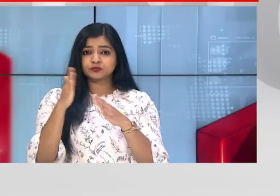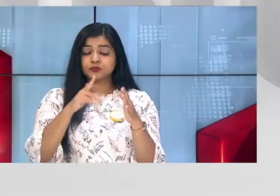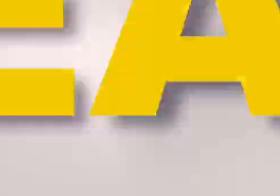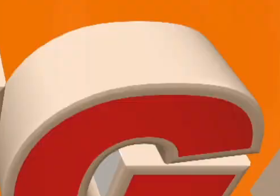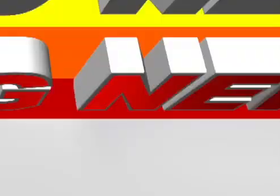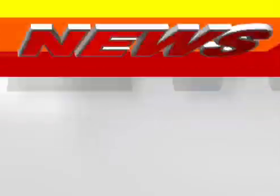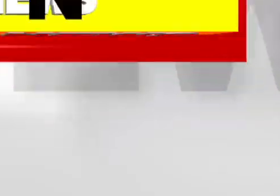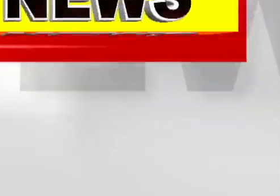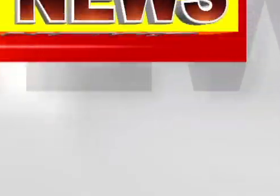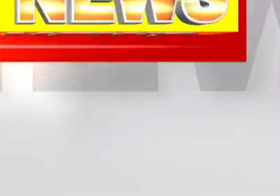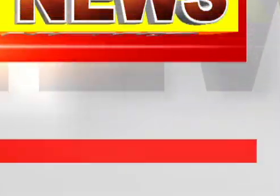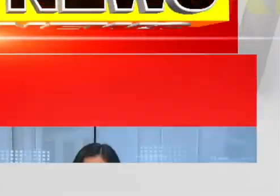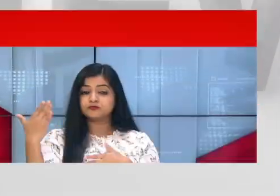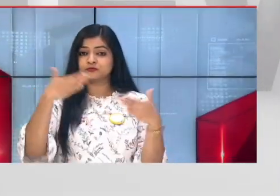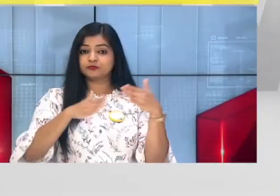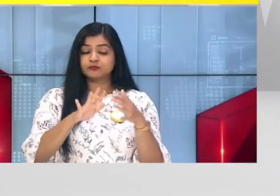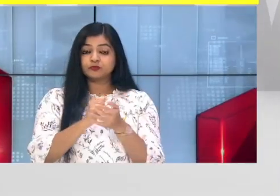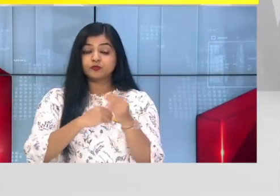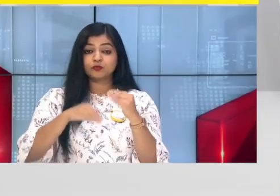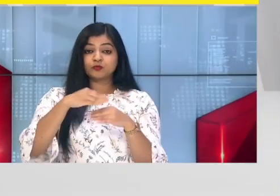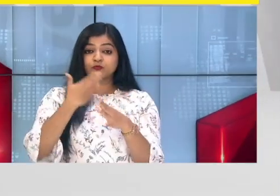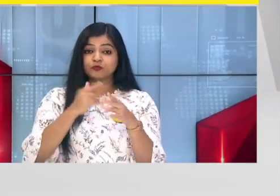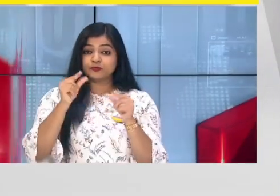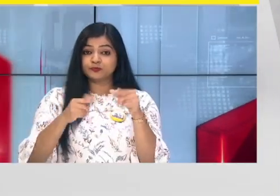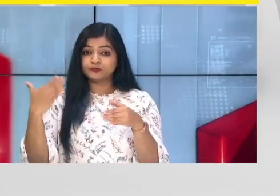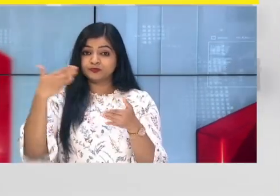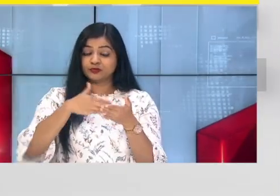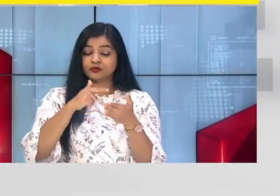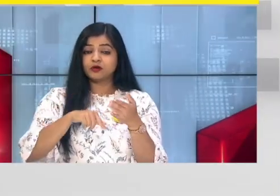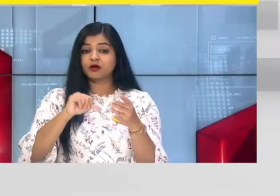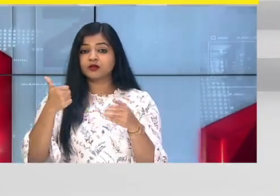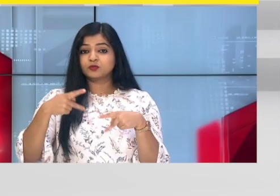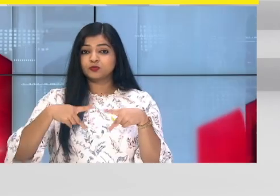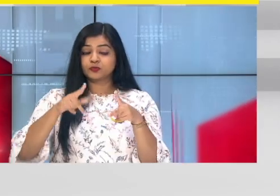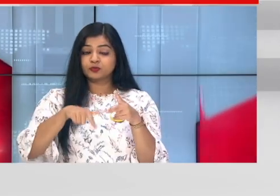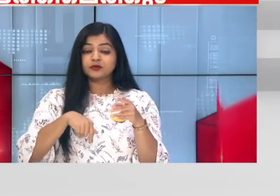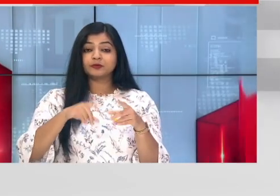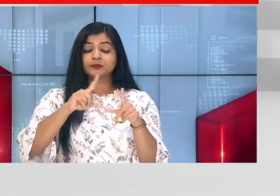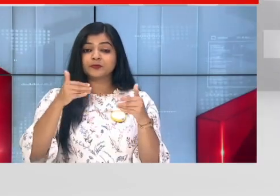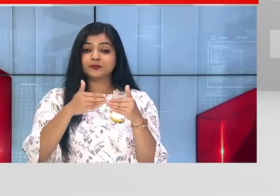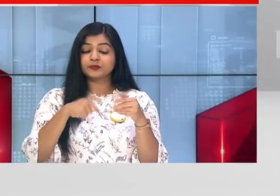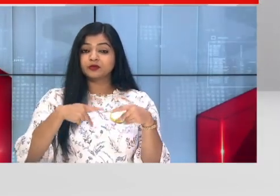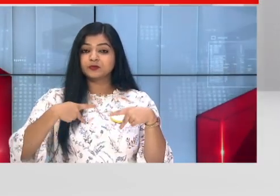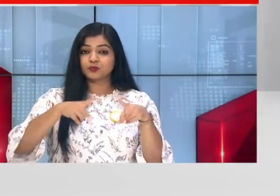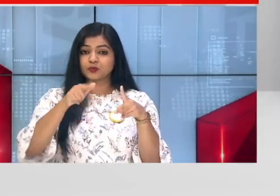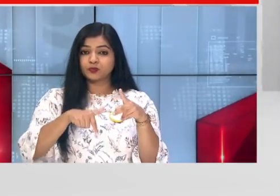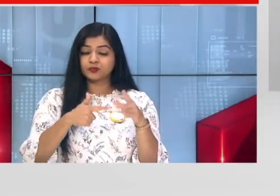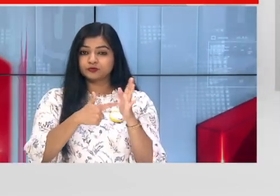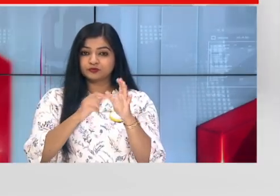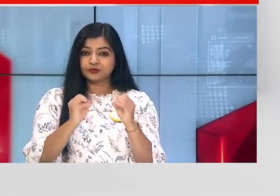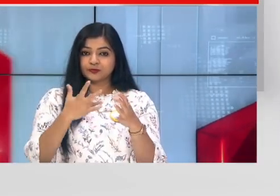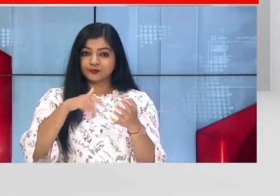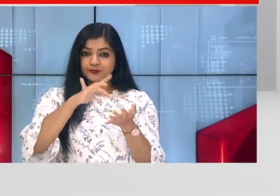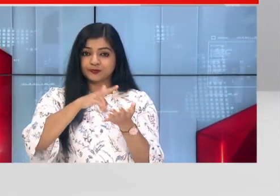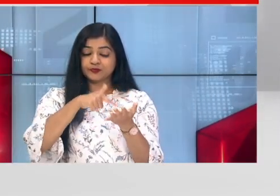പ്രവർത്തകരെത്തിയിരുന്നു. കൂടുതൽ പ്രവർത്തകരെത്തുന്നവർക്ക് വേണ്ടി അവരെ മറ്റൊരു വഴിയിലൂടെ ഈ റോഡ് ഷോ നടക്കുന്ന ഭാഗത്തേക്ക്